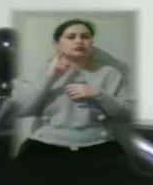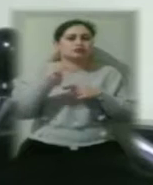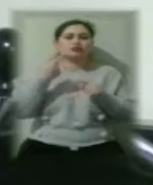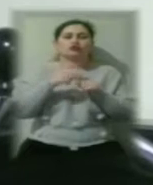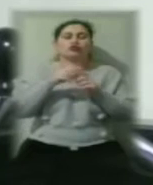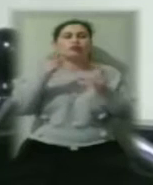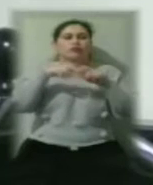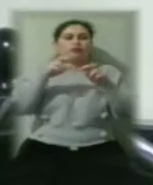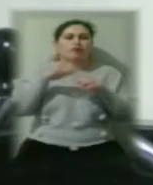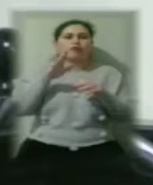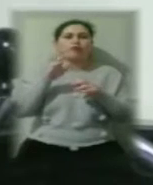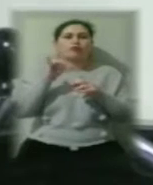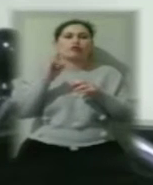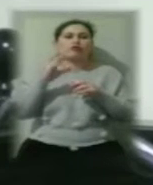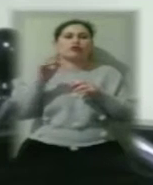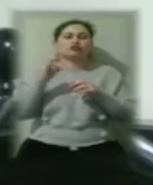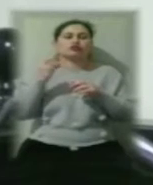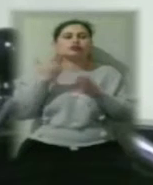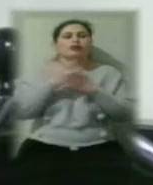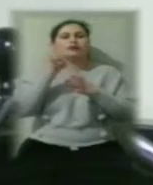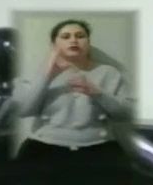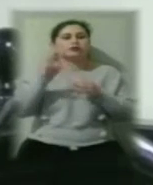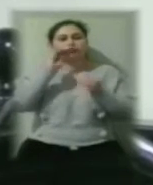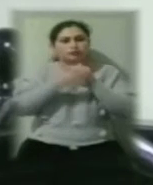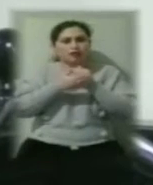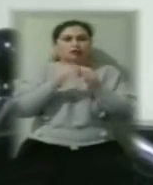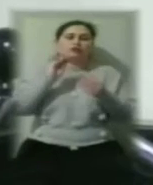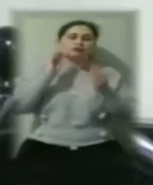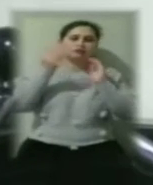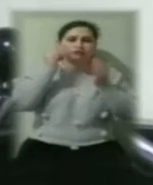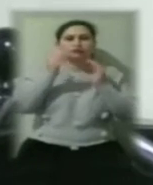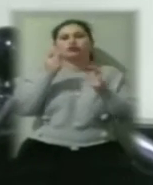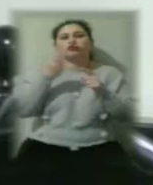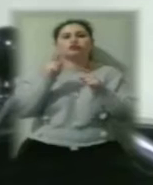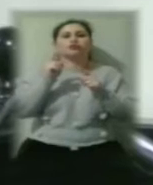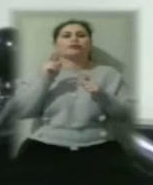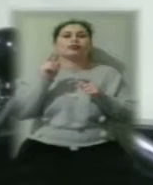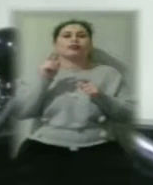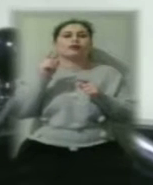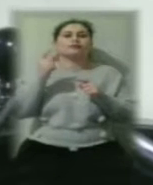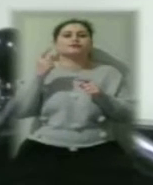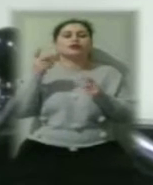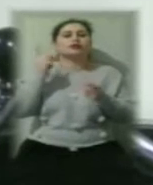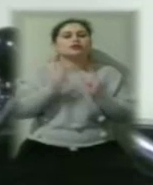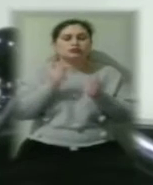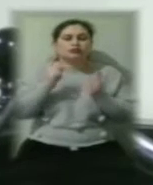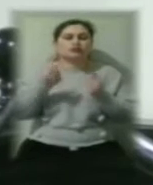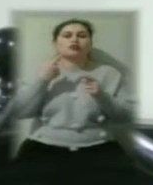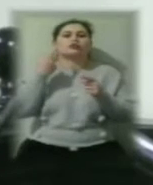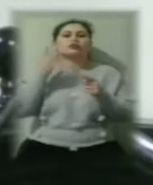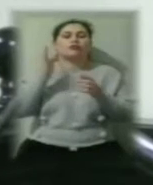а також, що є ризик переховування, оскільки дійсно і суди раніше під час організації запобіжних